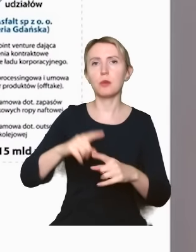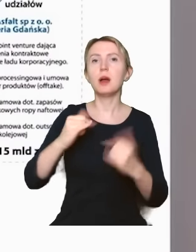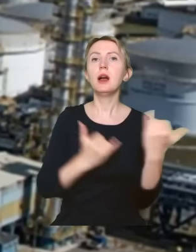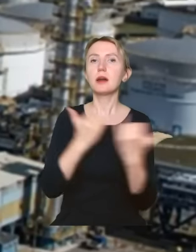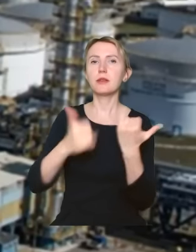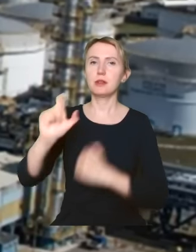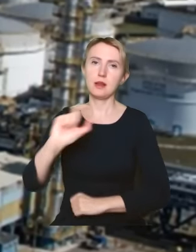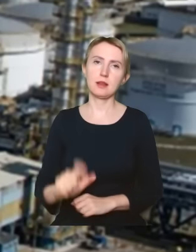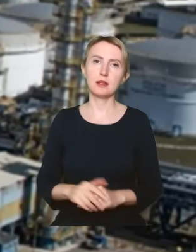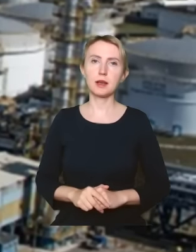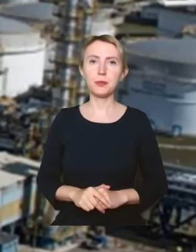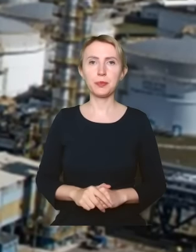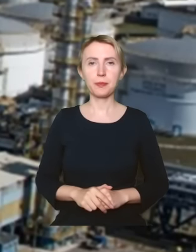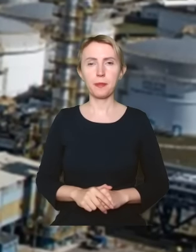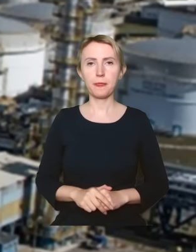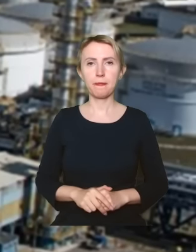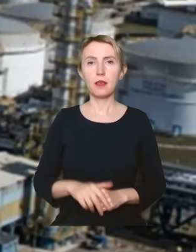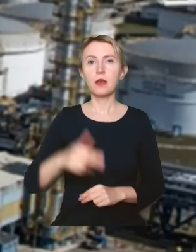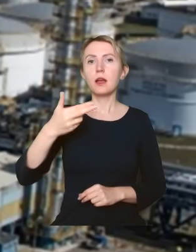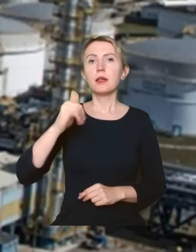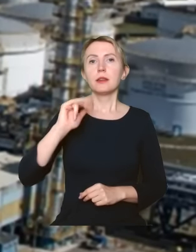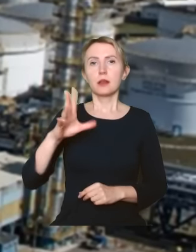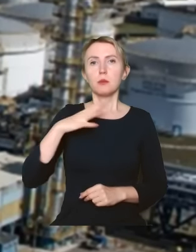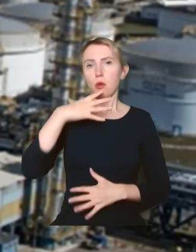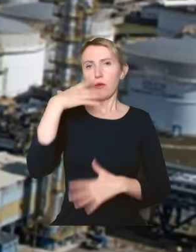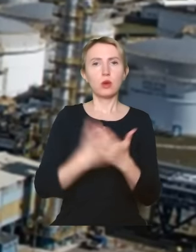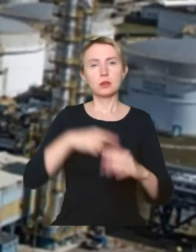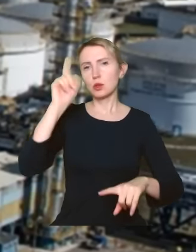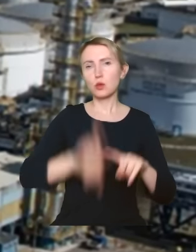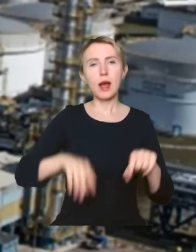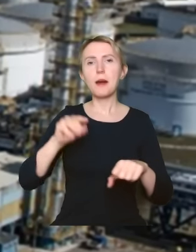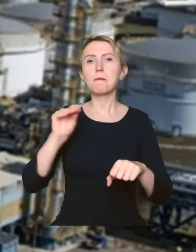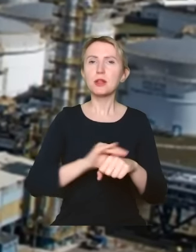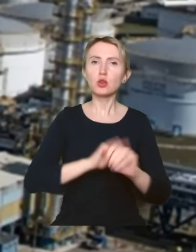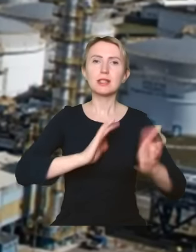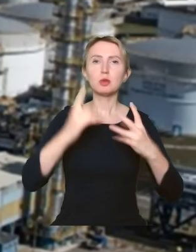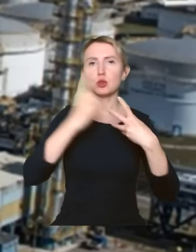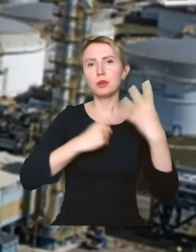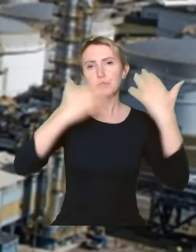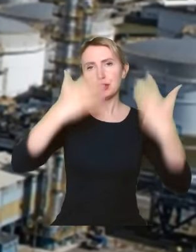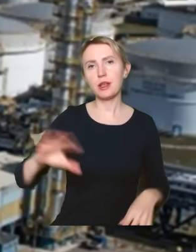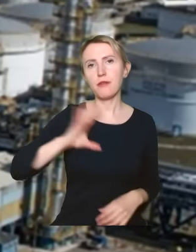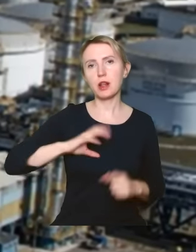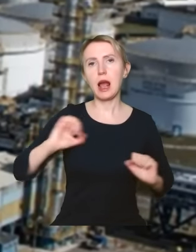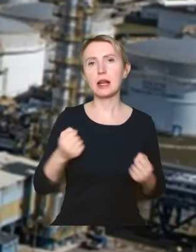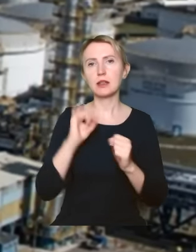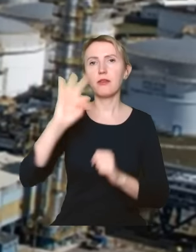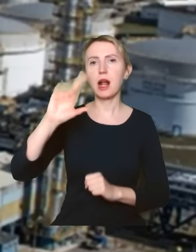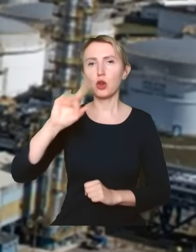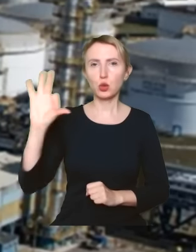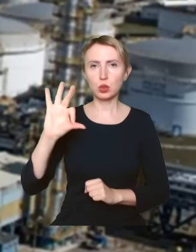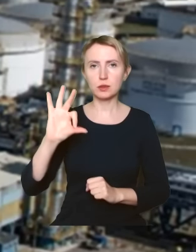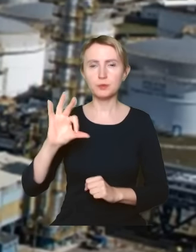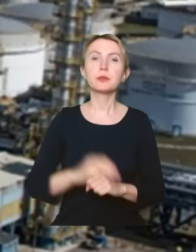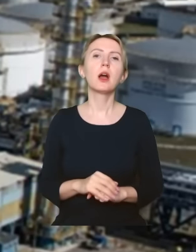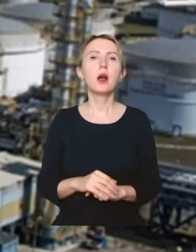Gdańska. NIK zastosował niewłaściwą metodologię oszacowania wartości aktywów Lotosu,